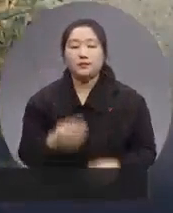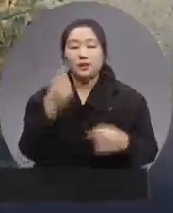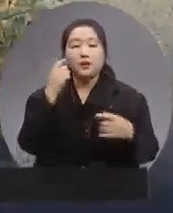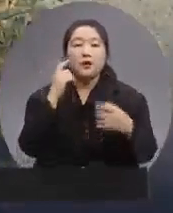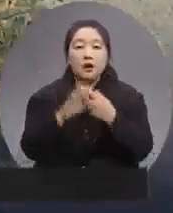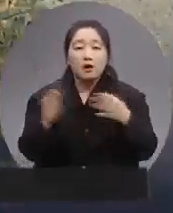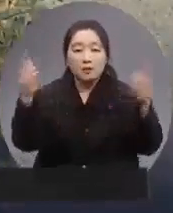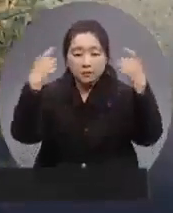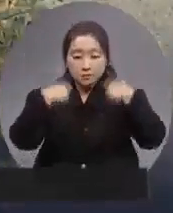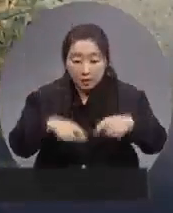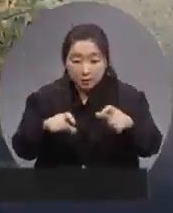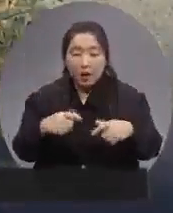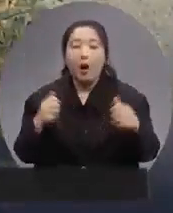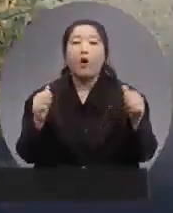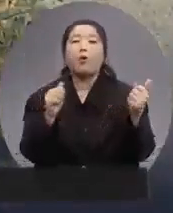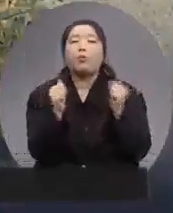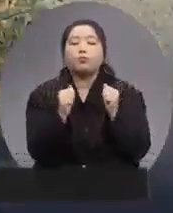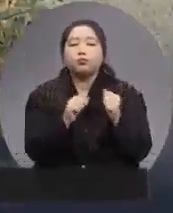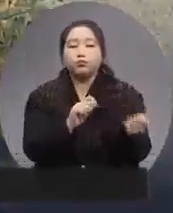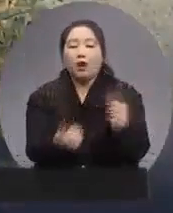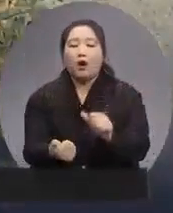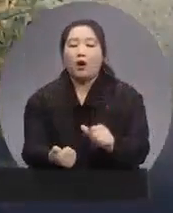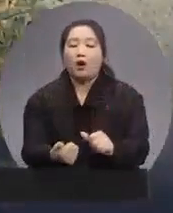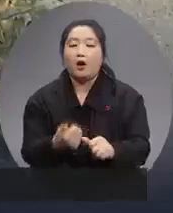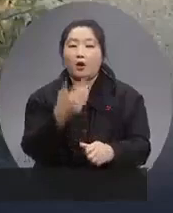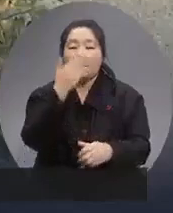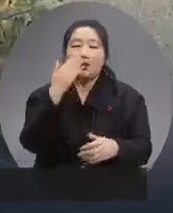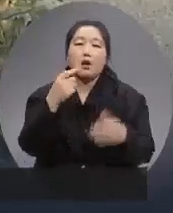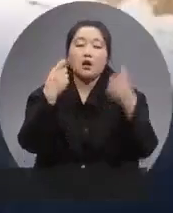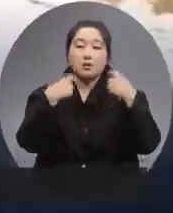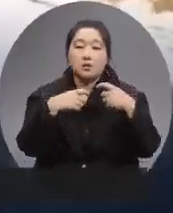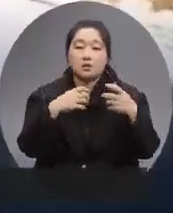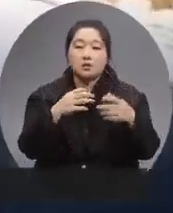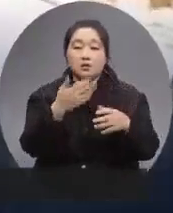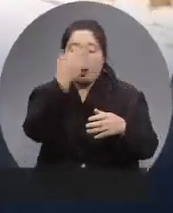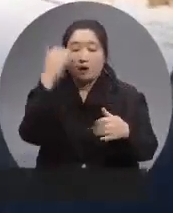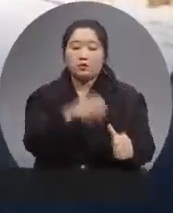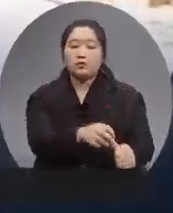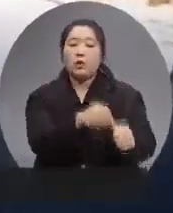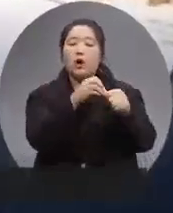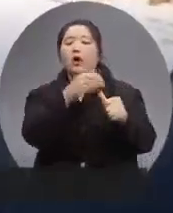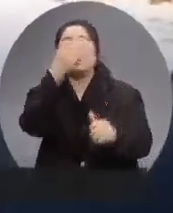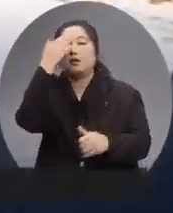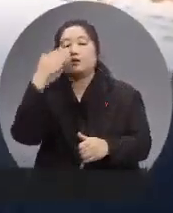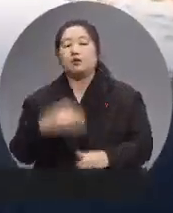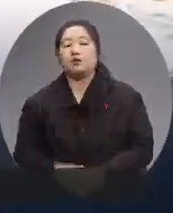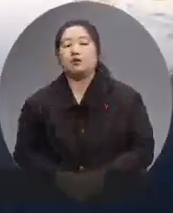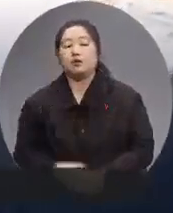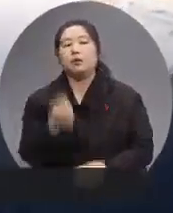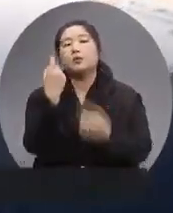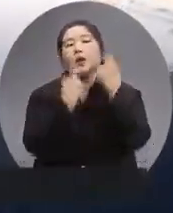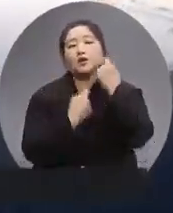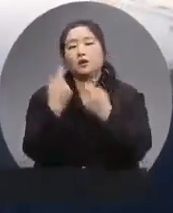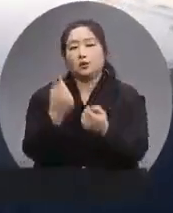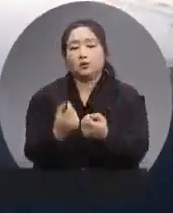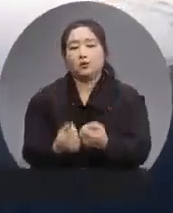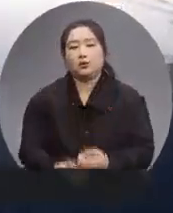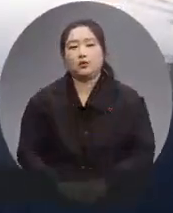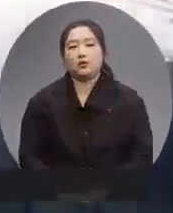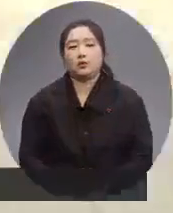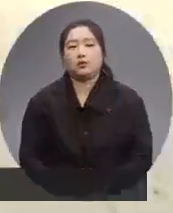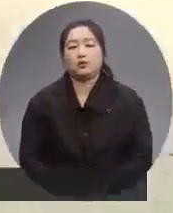잤으면 더 얼어 죽을 수도 있었잖아요 다행히 밥을 넘기지 않고 구조가 돼서 너무 다행인데 좀 다친 거